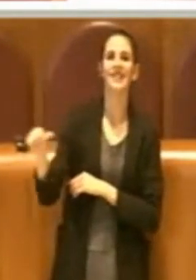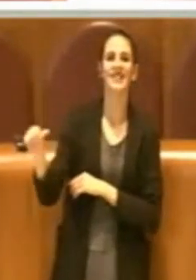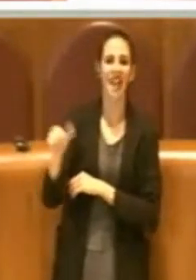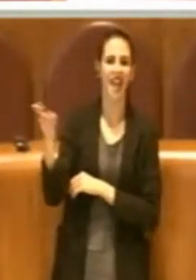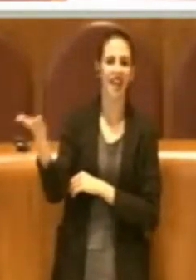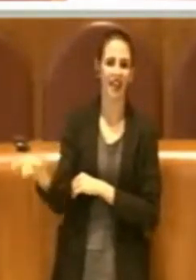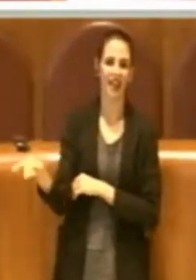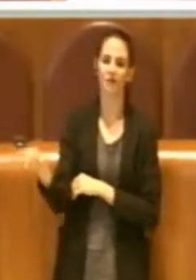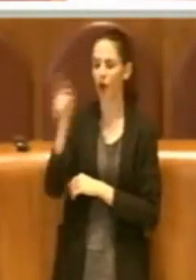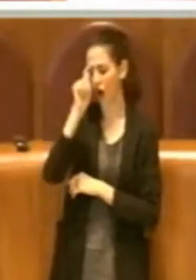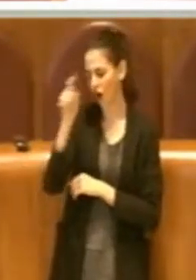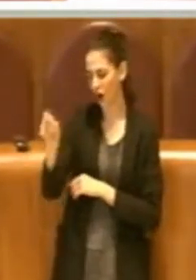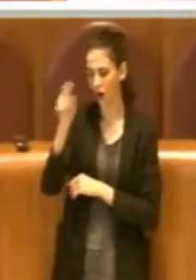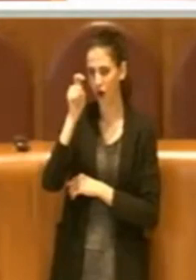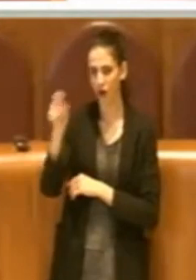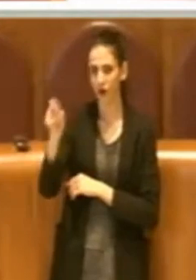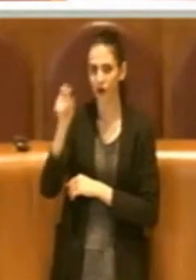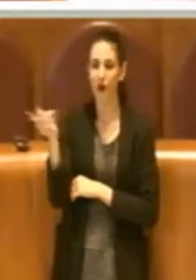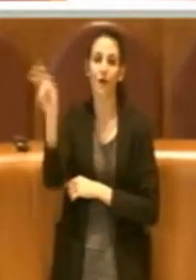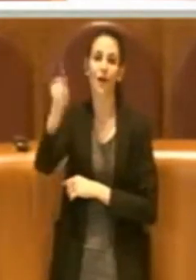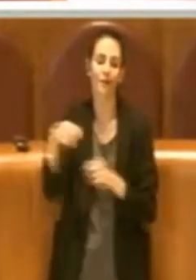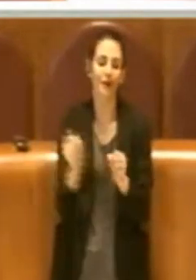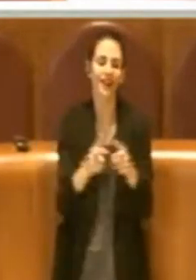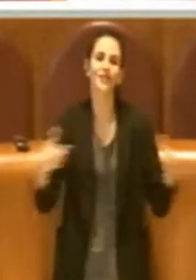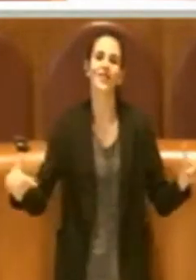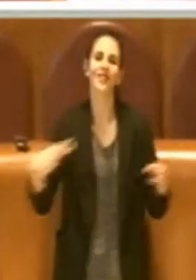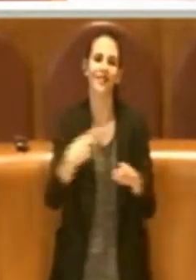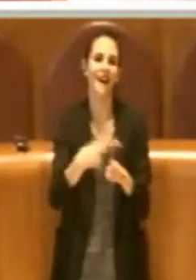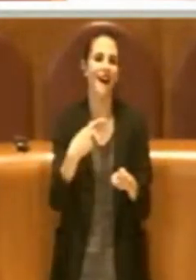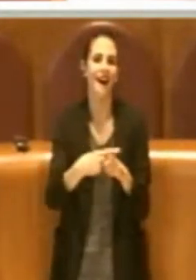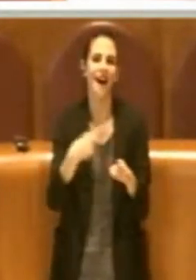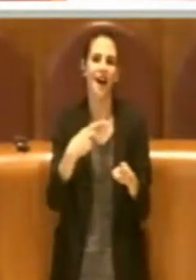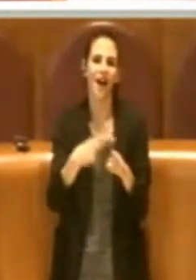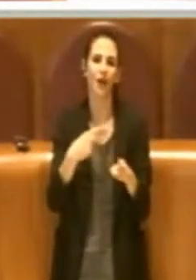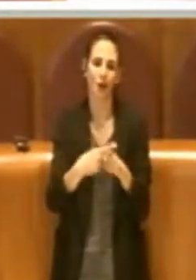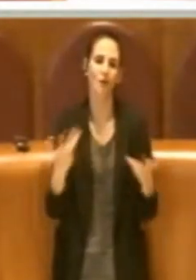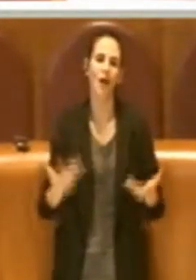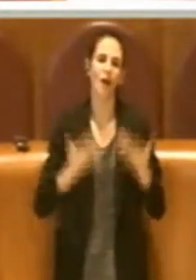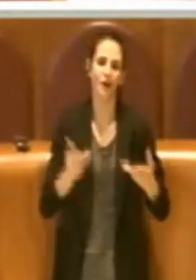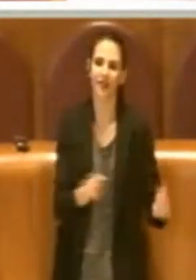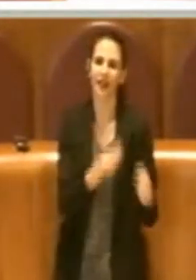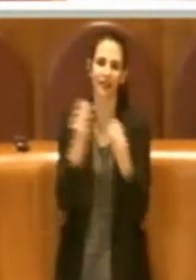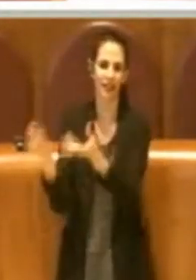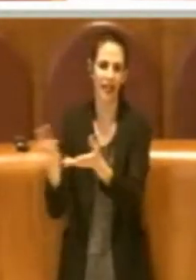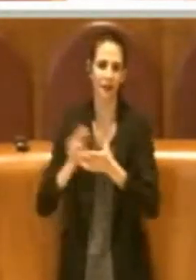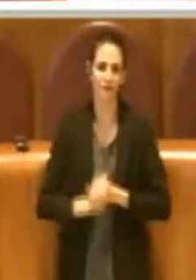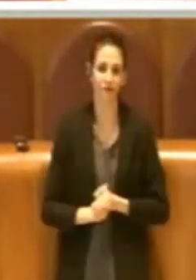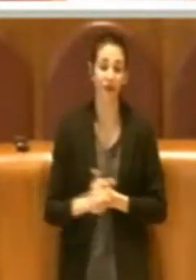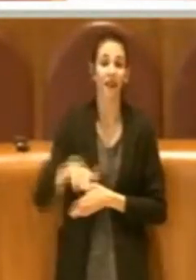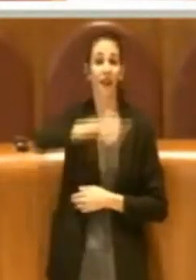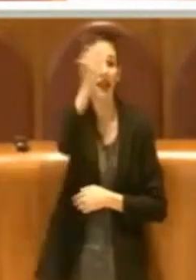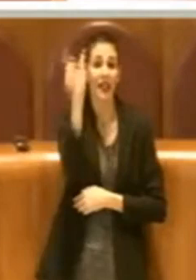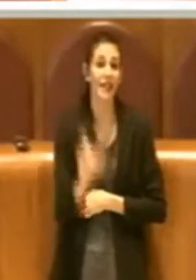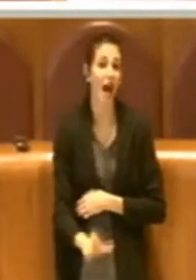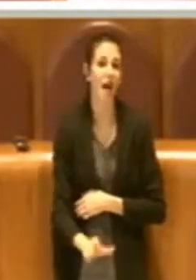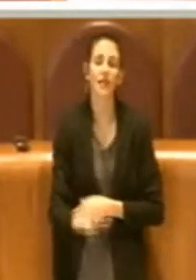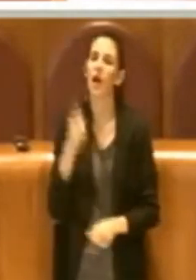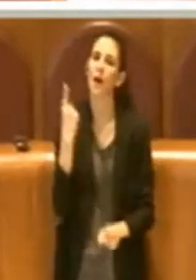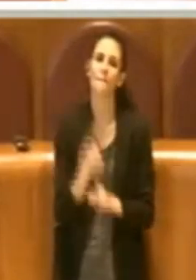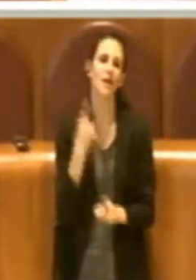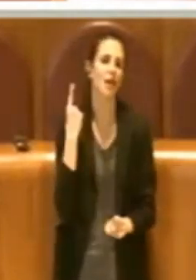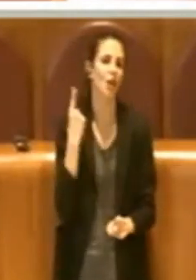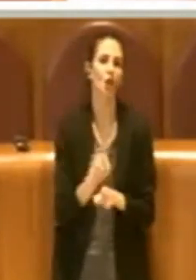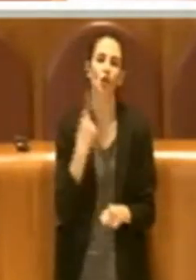onora grandemente la città di Roma. Purtroppo l'Italia ha ancora bisogno di